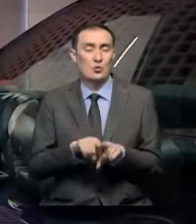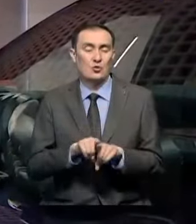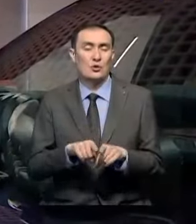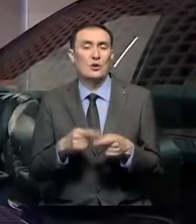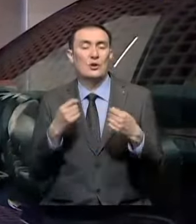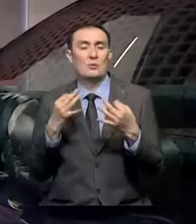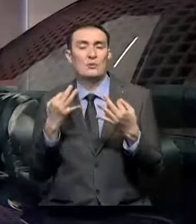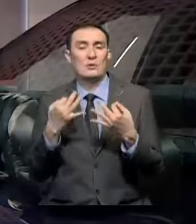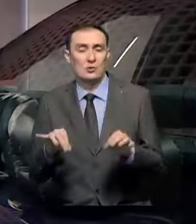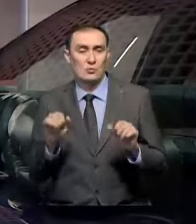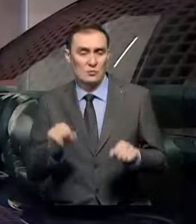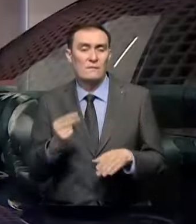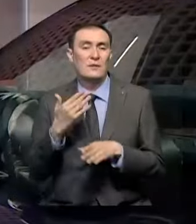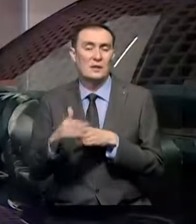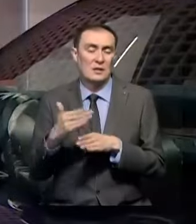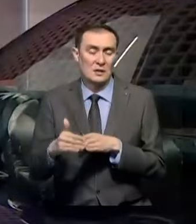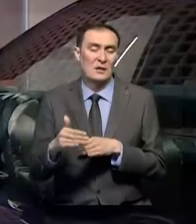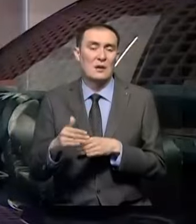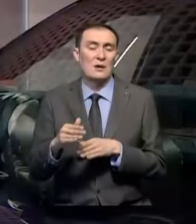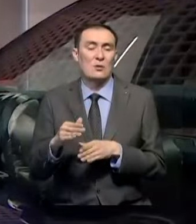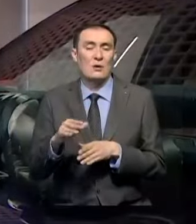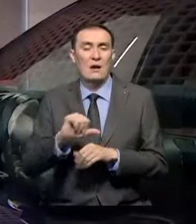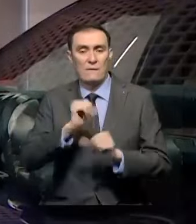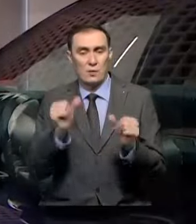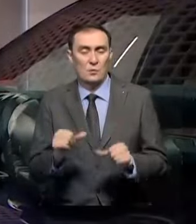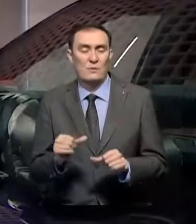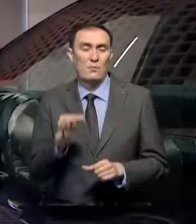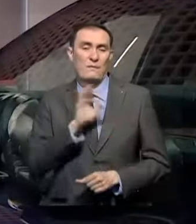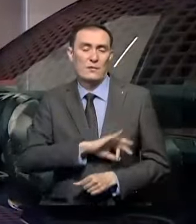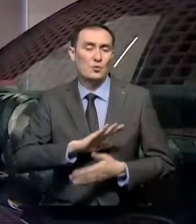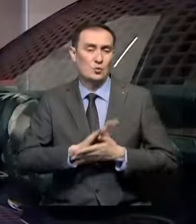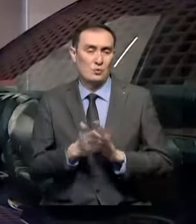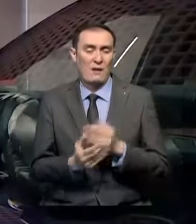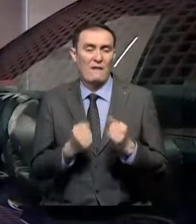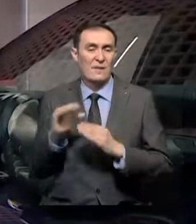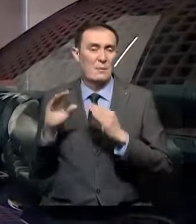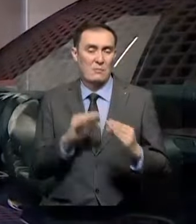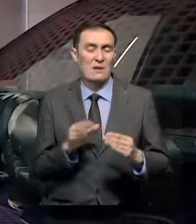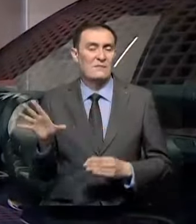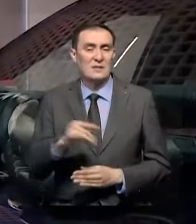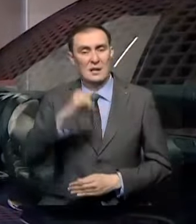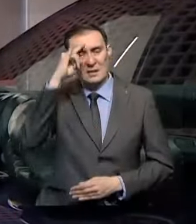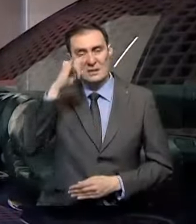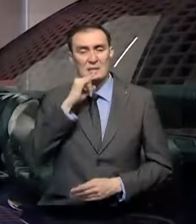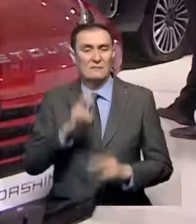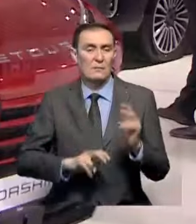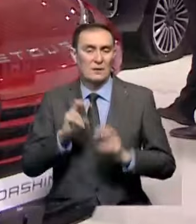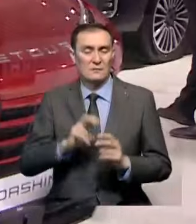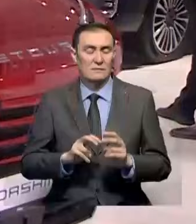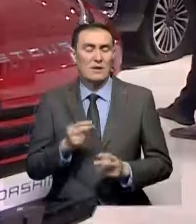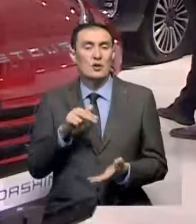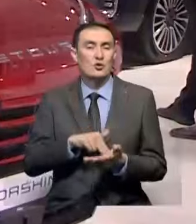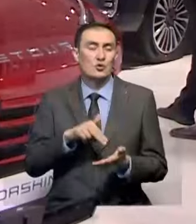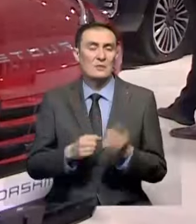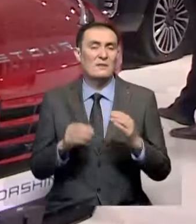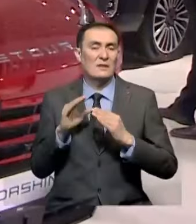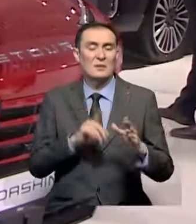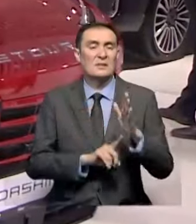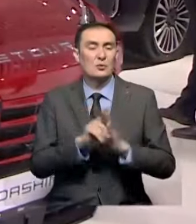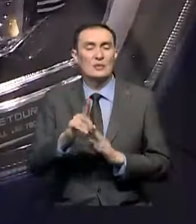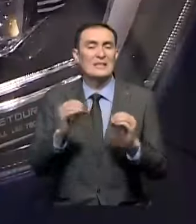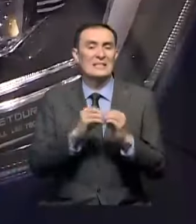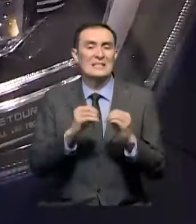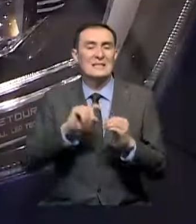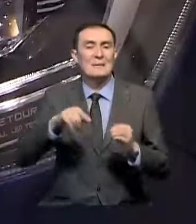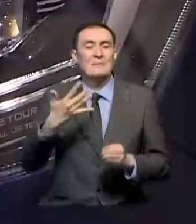э в кредит в рассрочку по самом выгодным условиям автомобили все Казахстанского производства цены на автомобили стартуют от